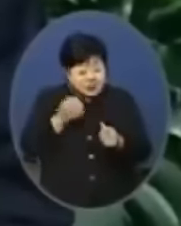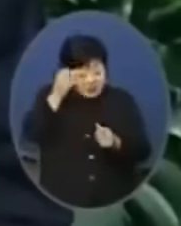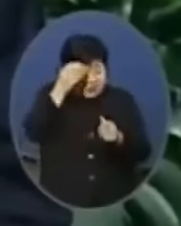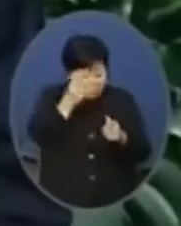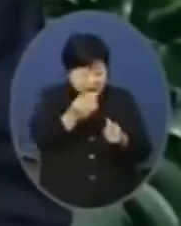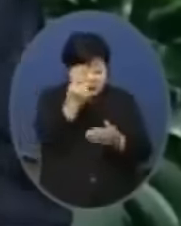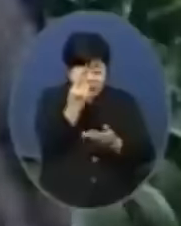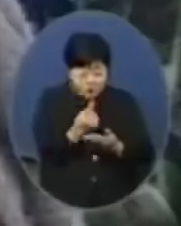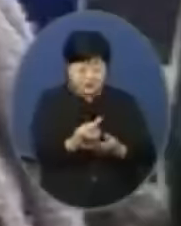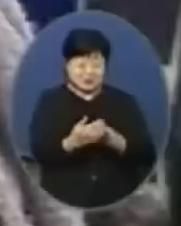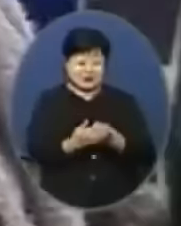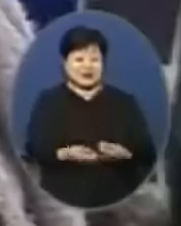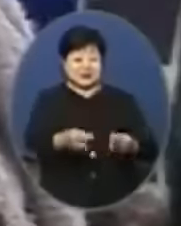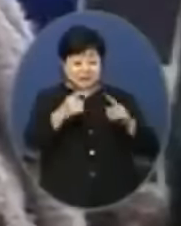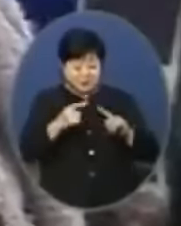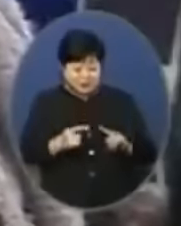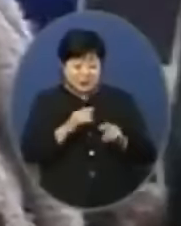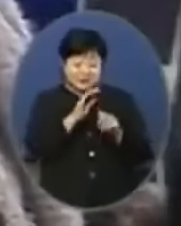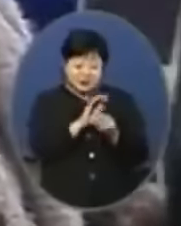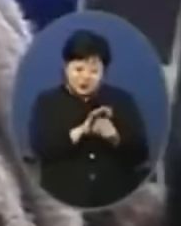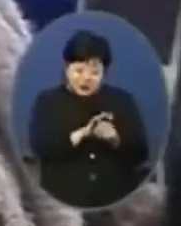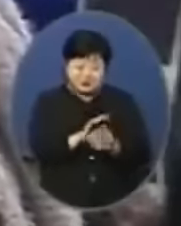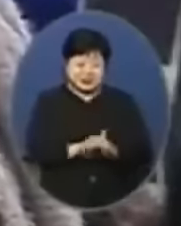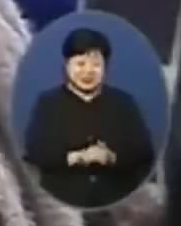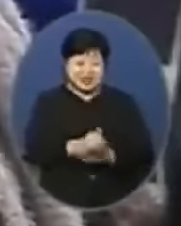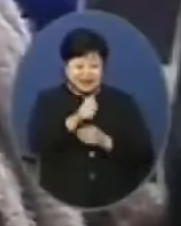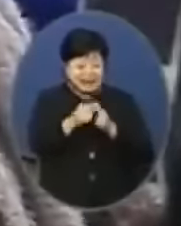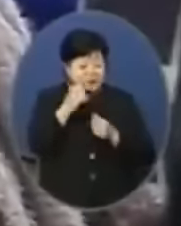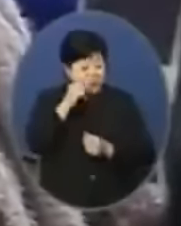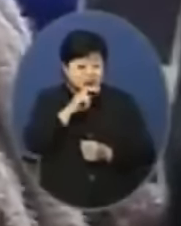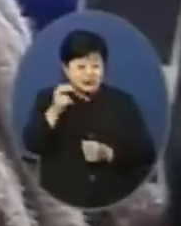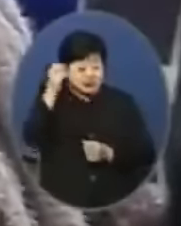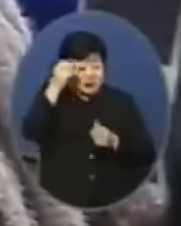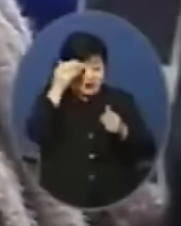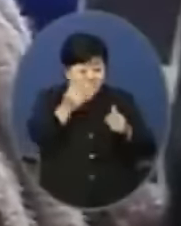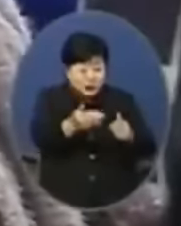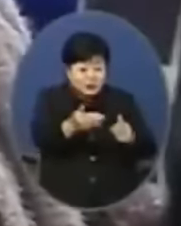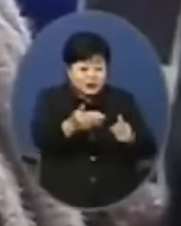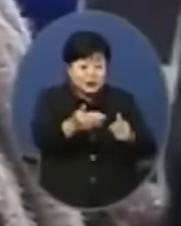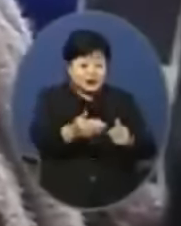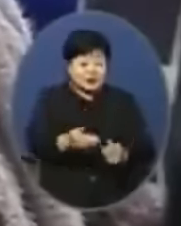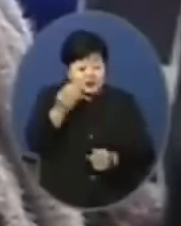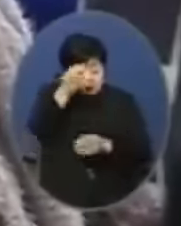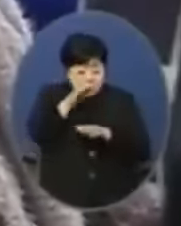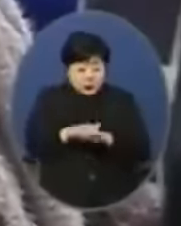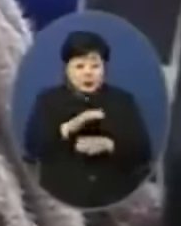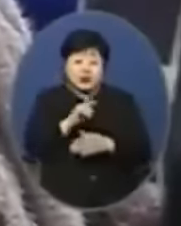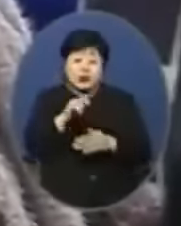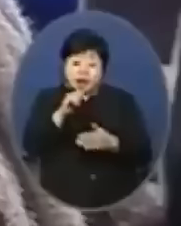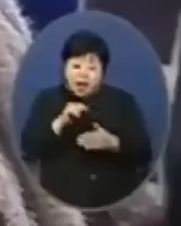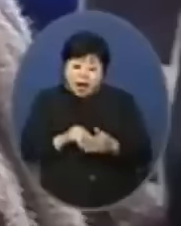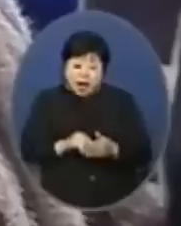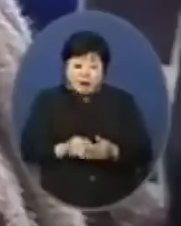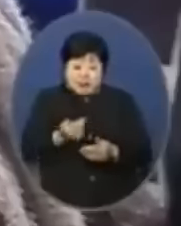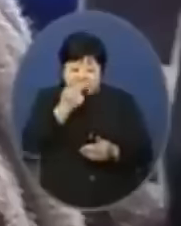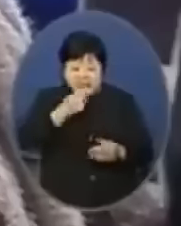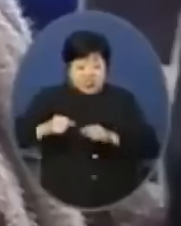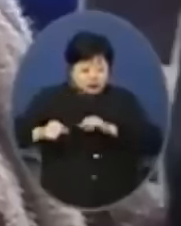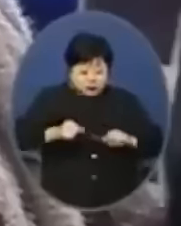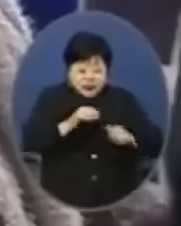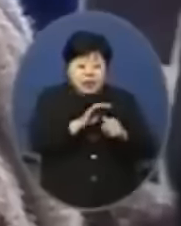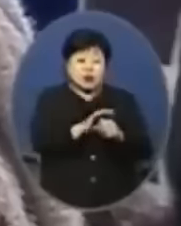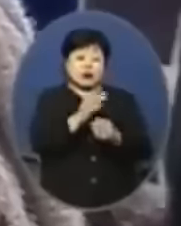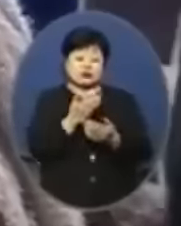성령이 여러분에게 들어오시는 것입니다. 하나님 아버지여, 성령으로 우리 성도들의 마음속에 생기가 충만하게